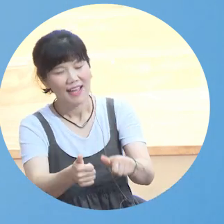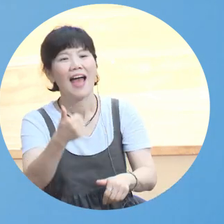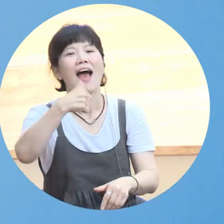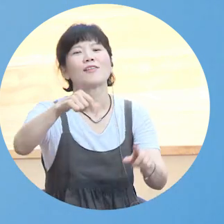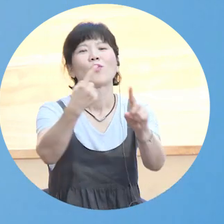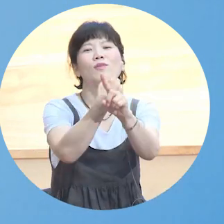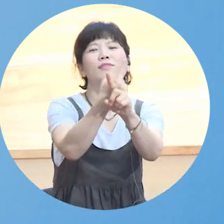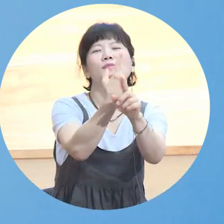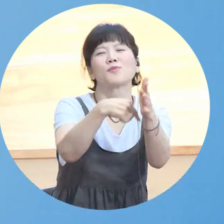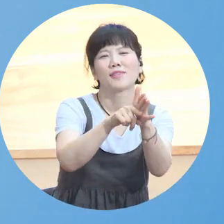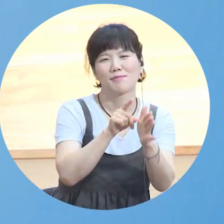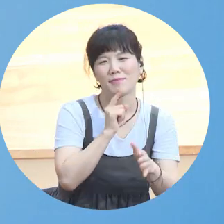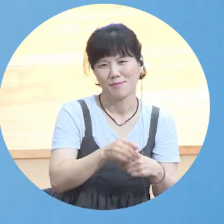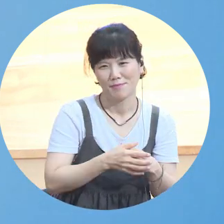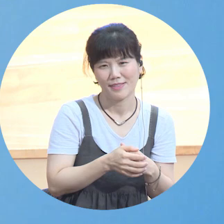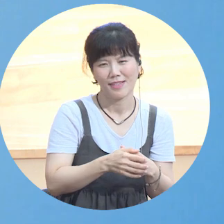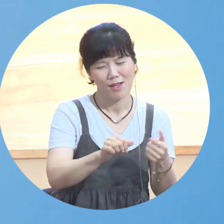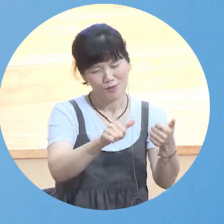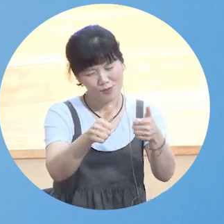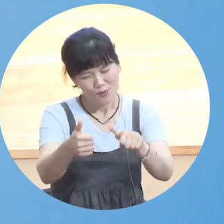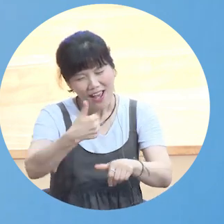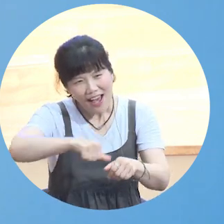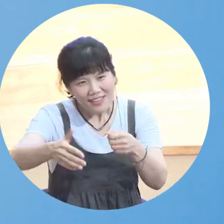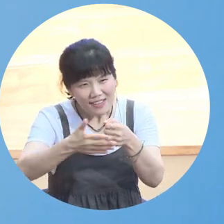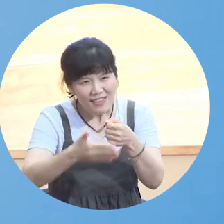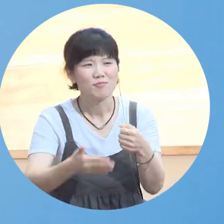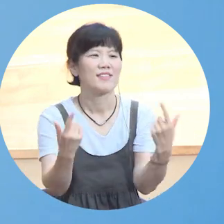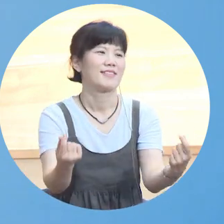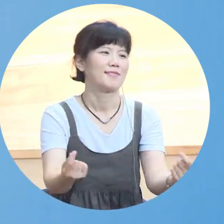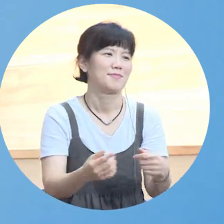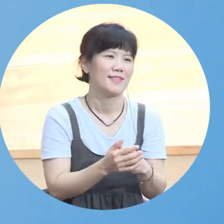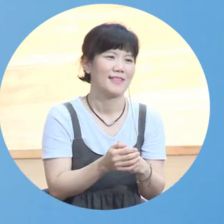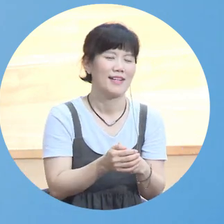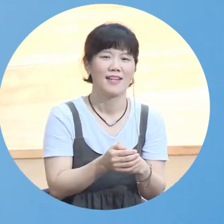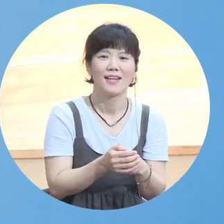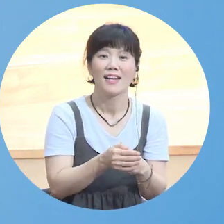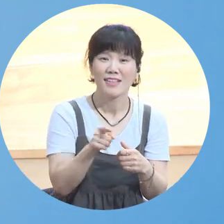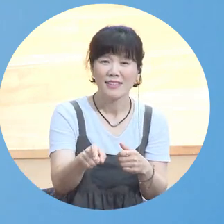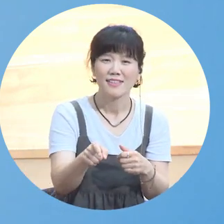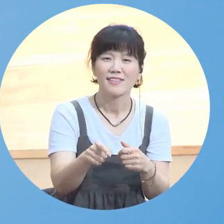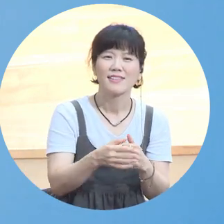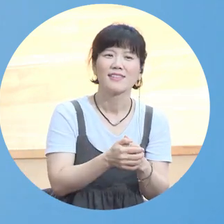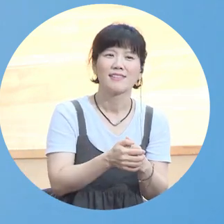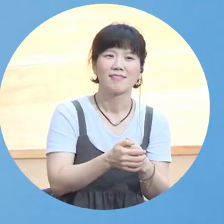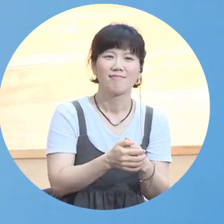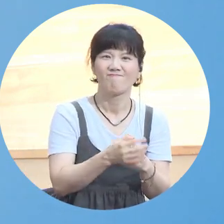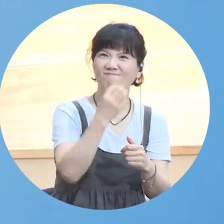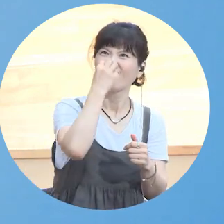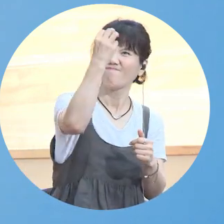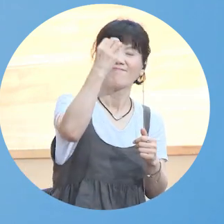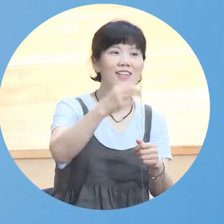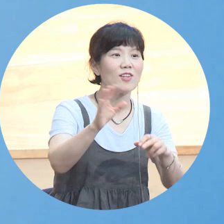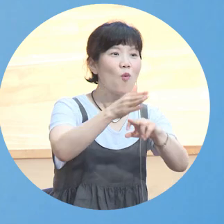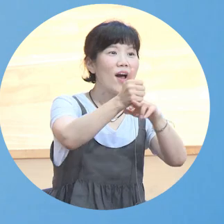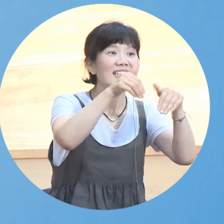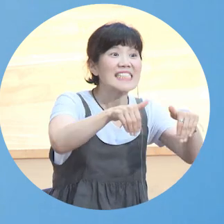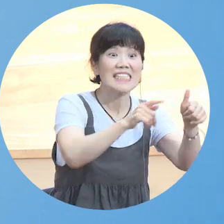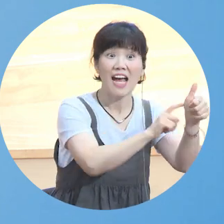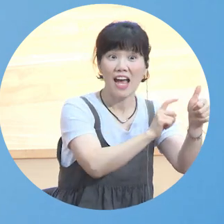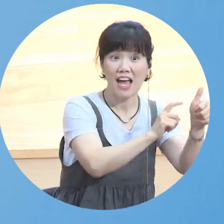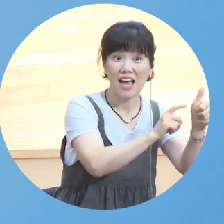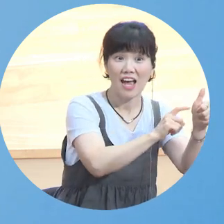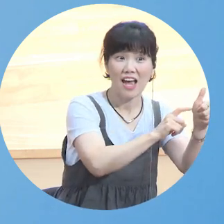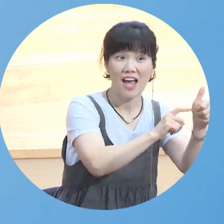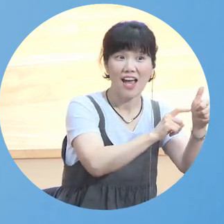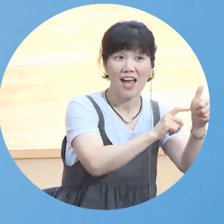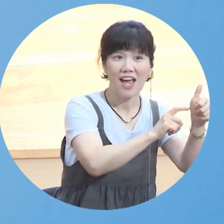주거는 아들 땡 그 기고만장 했던 왕 의 신화를 탕 걸음으로 달려 오도록 한